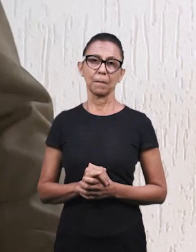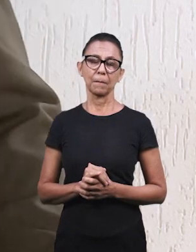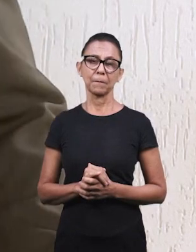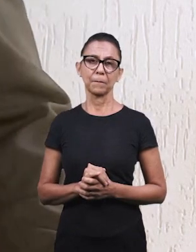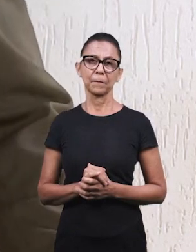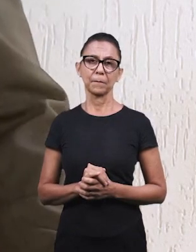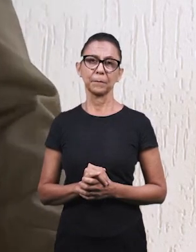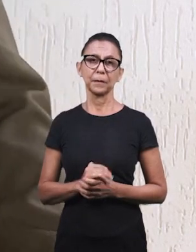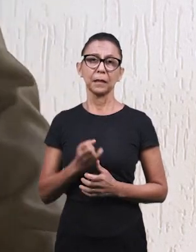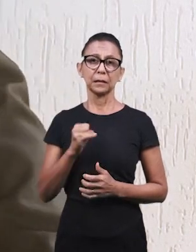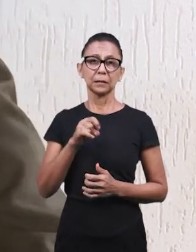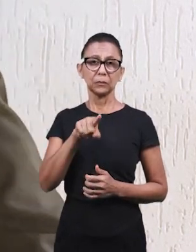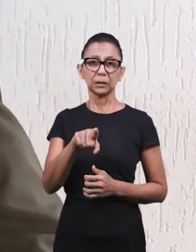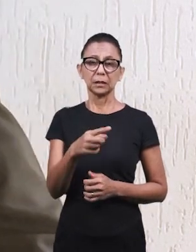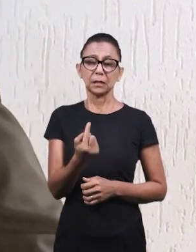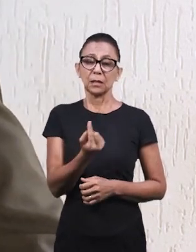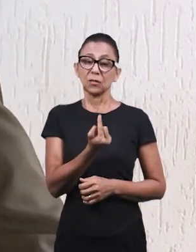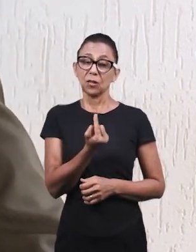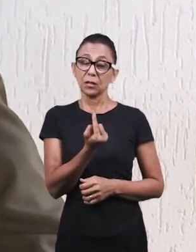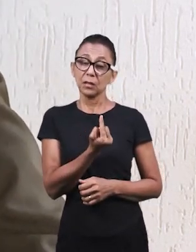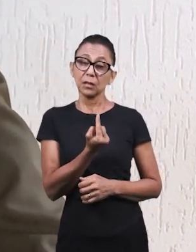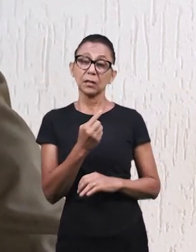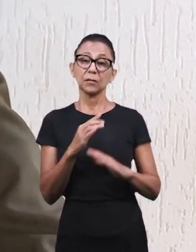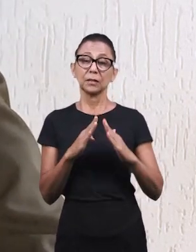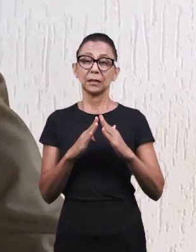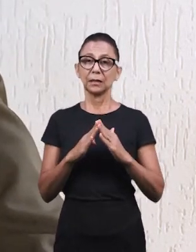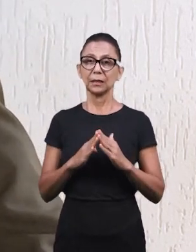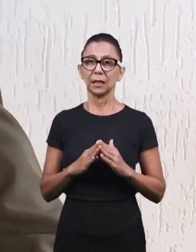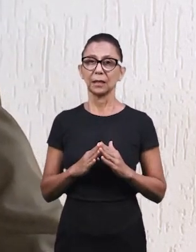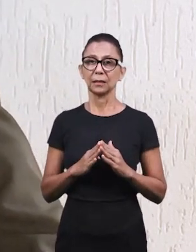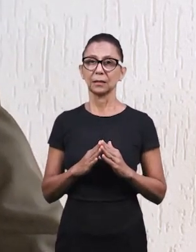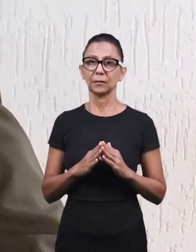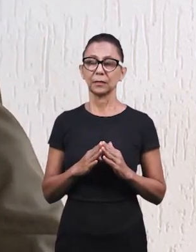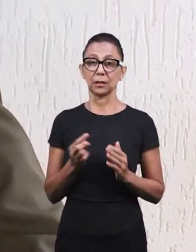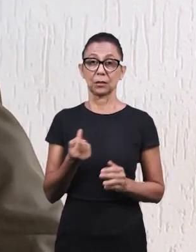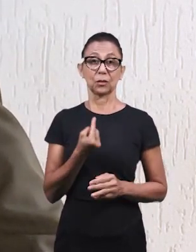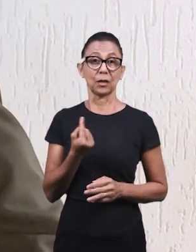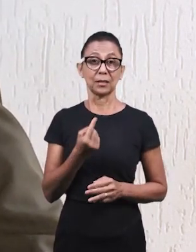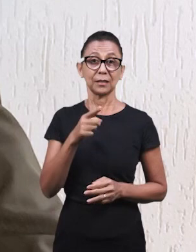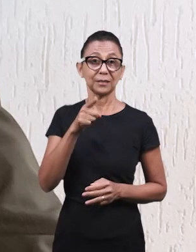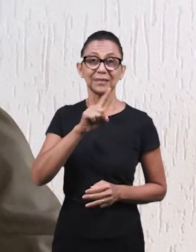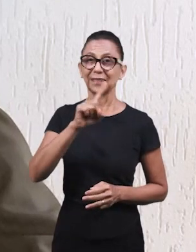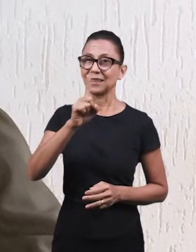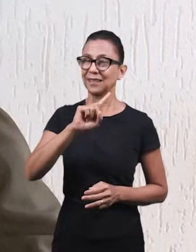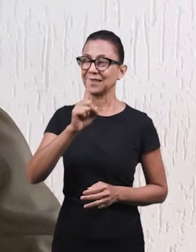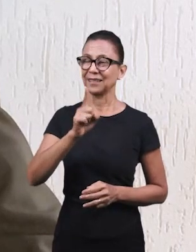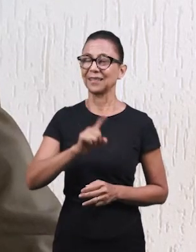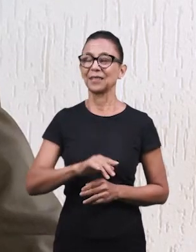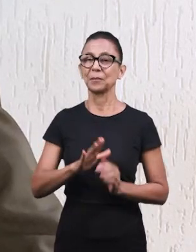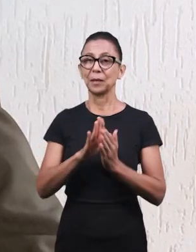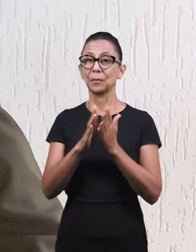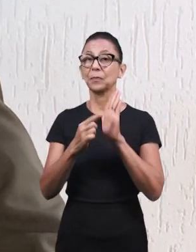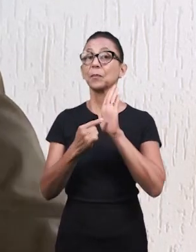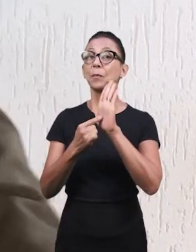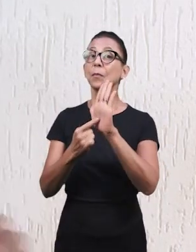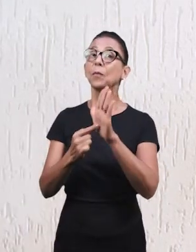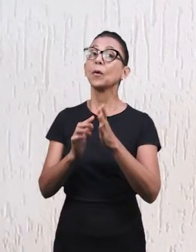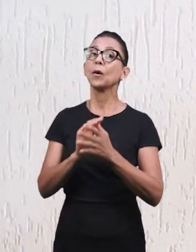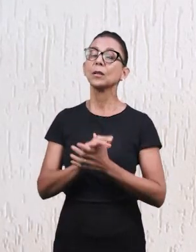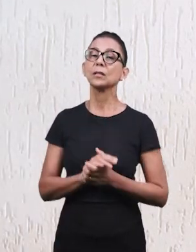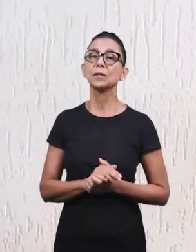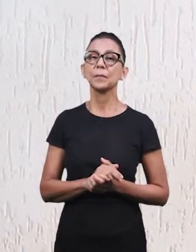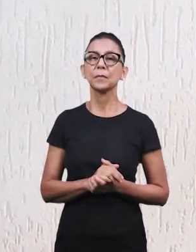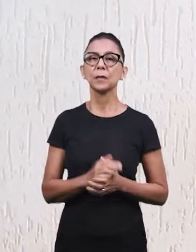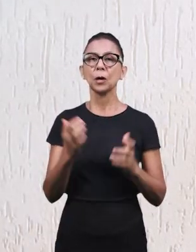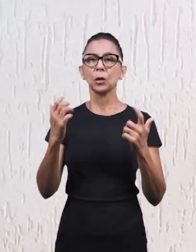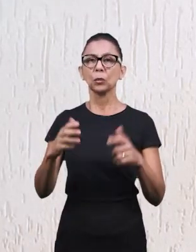если гости наши, знакомые наши, возможно, вы один дома, но Слово Божие говорит, что